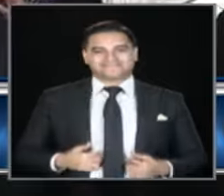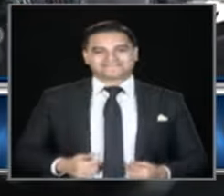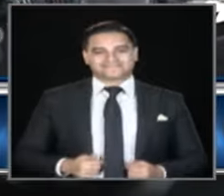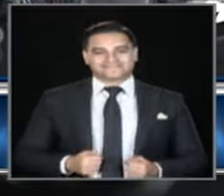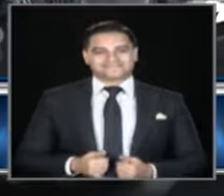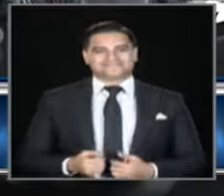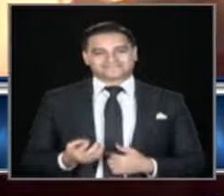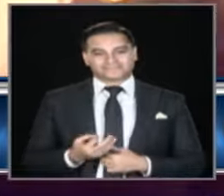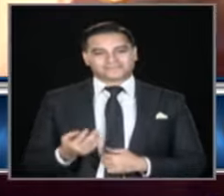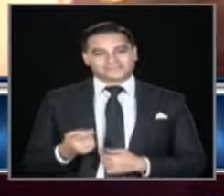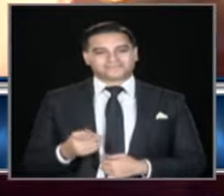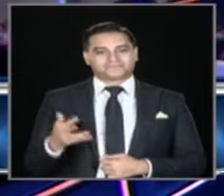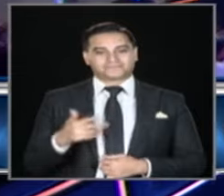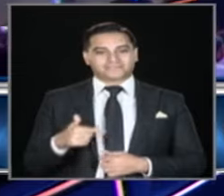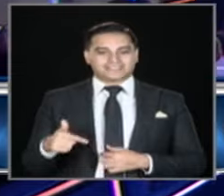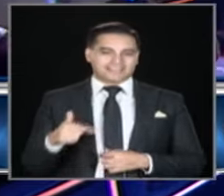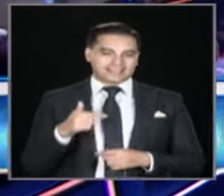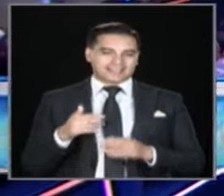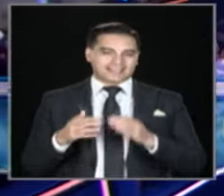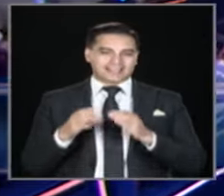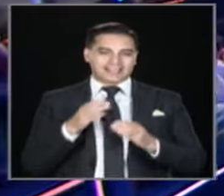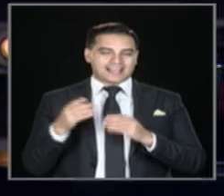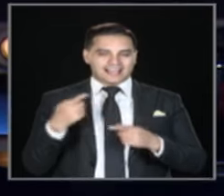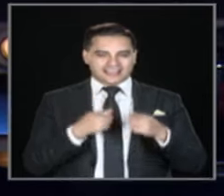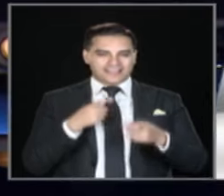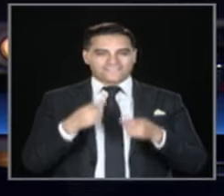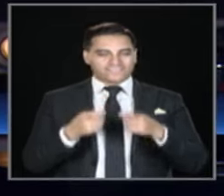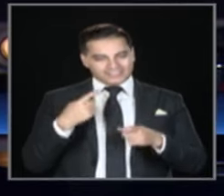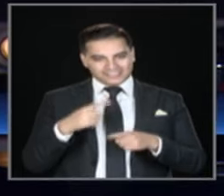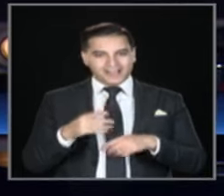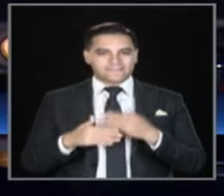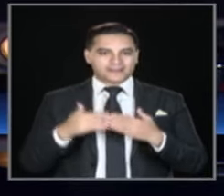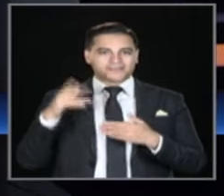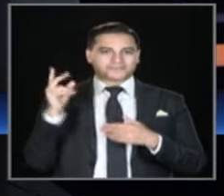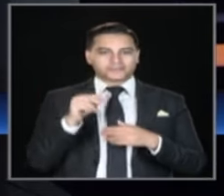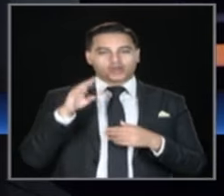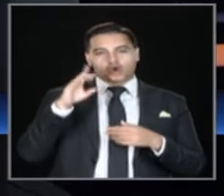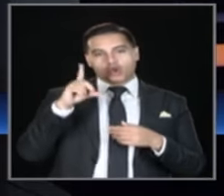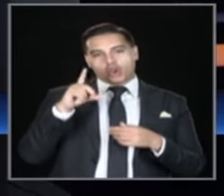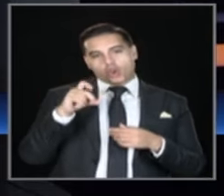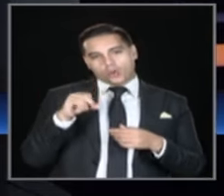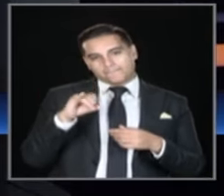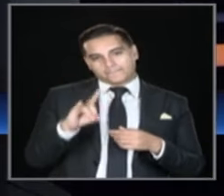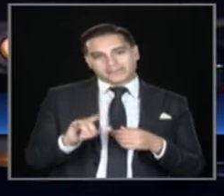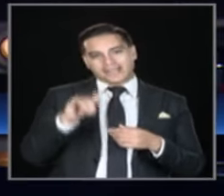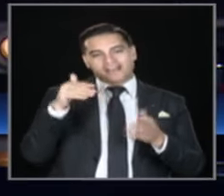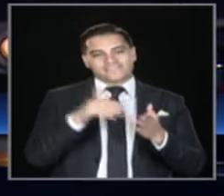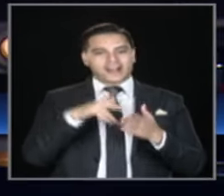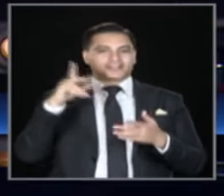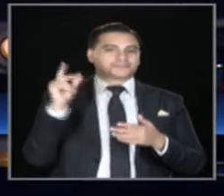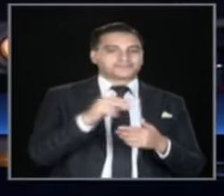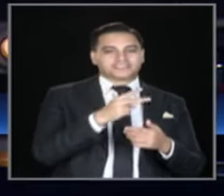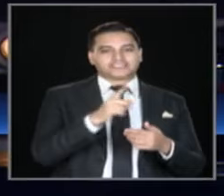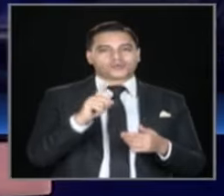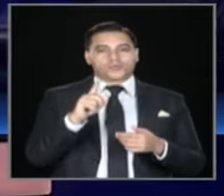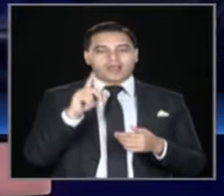عليك ست اهداف والارجنتين كسبت كولومبيا في النهائي اواد كان احرز